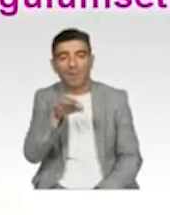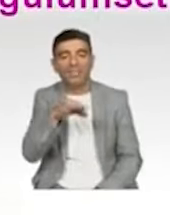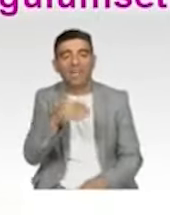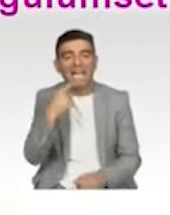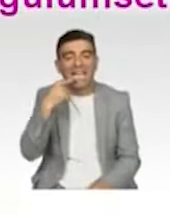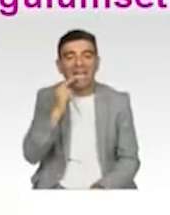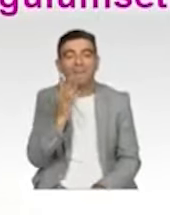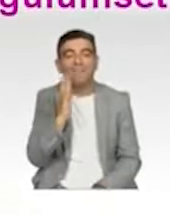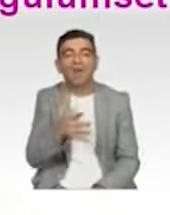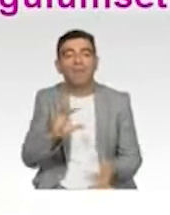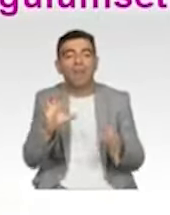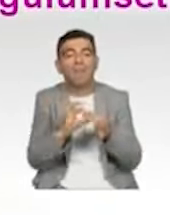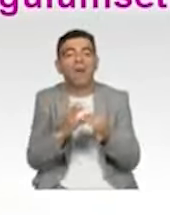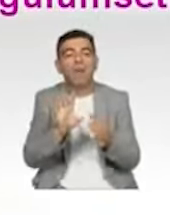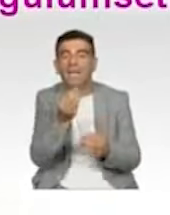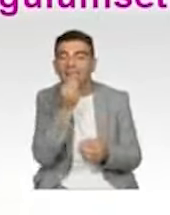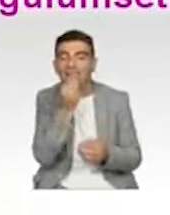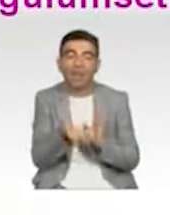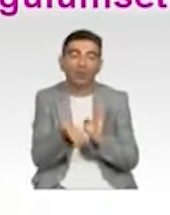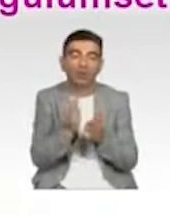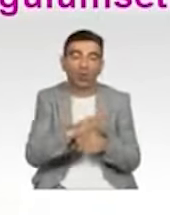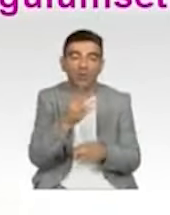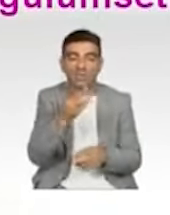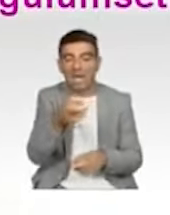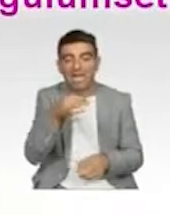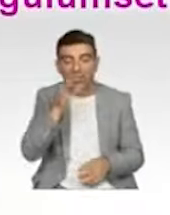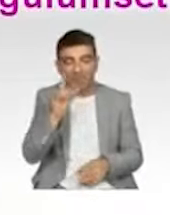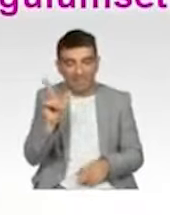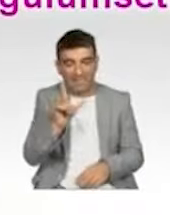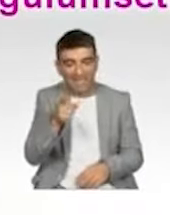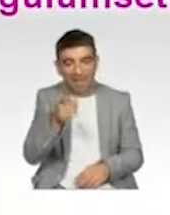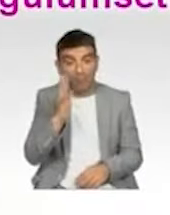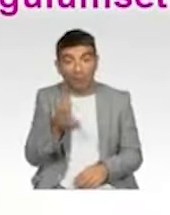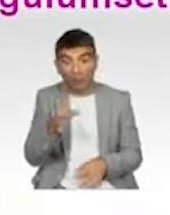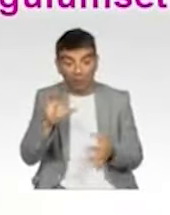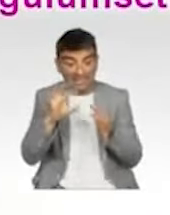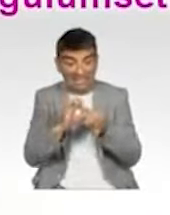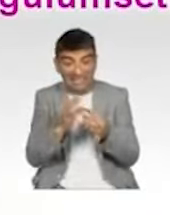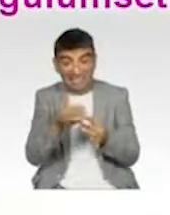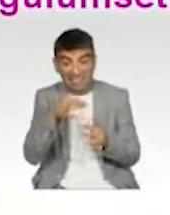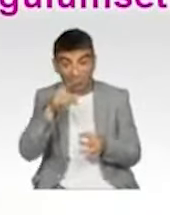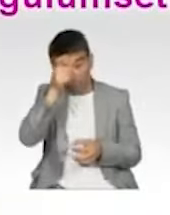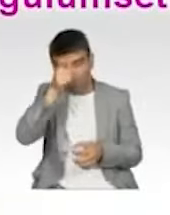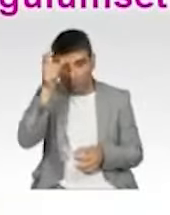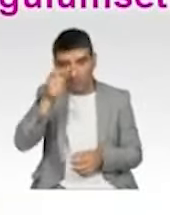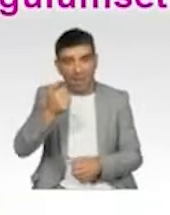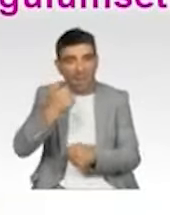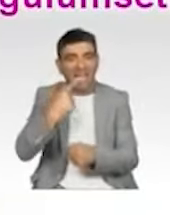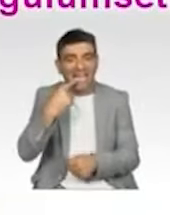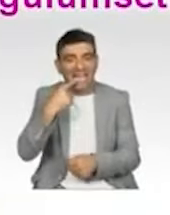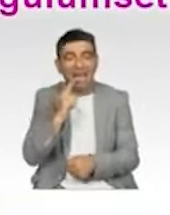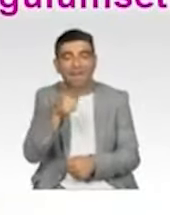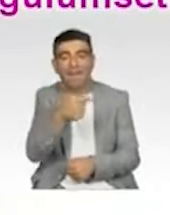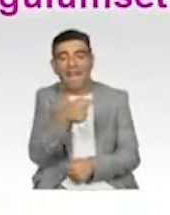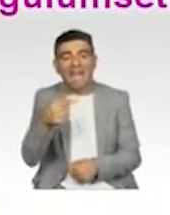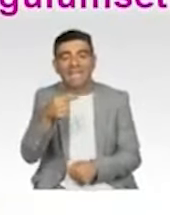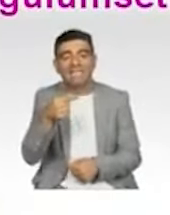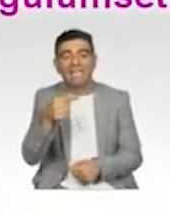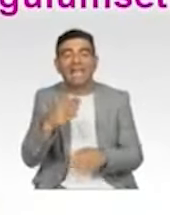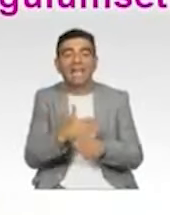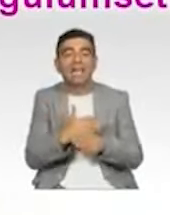çok fazla bağlamaz. Yemeklerden sonra içmeniz lazım ve çok fazla içmeniz lazım. Ama Türkiye'de demir eksikliğin sık nedenlerden bir tanesi